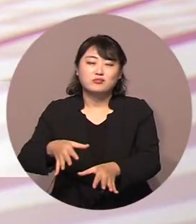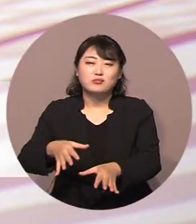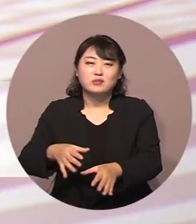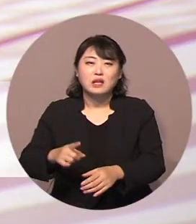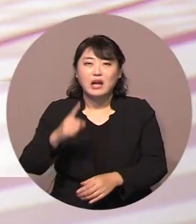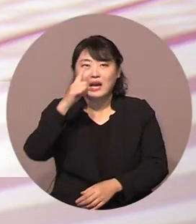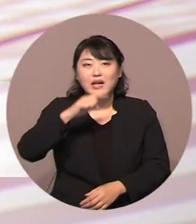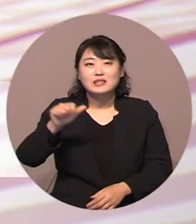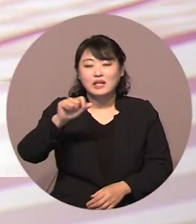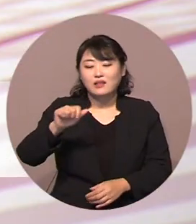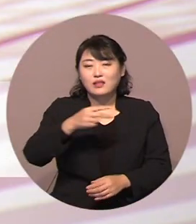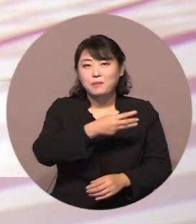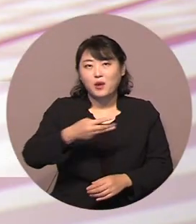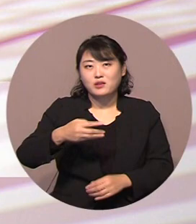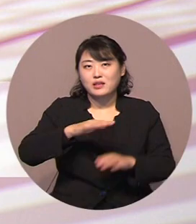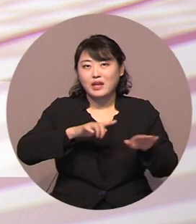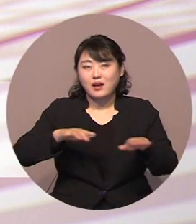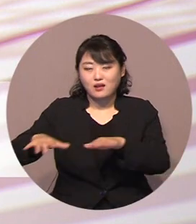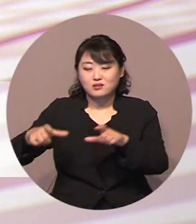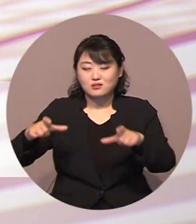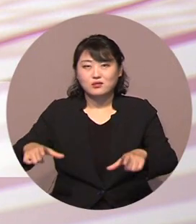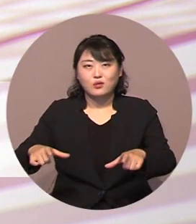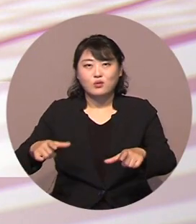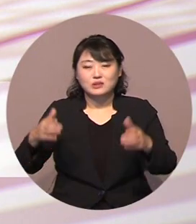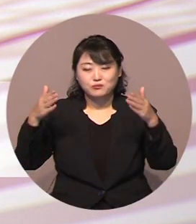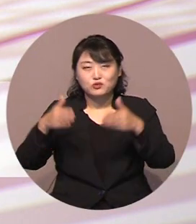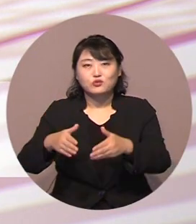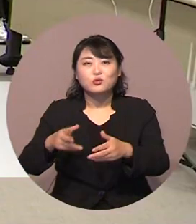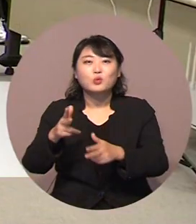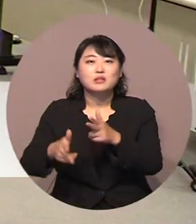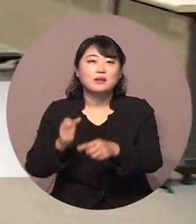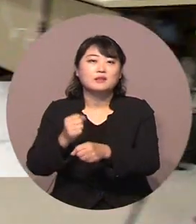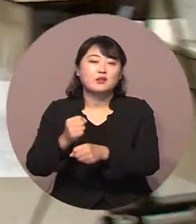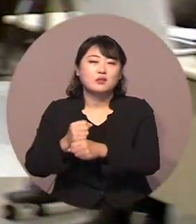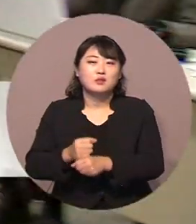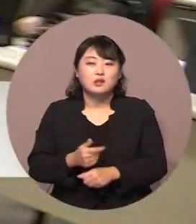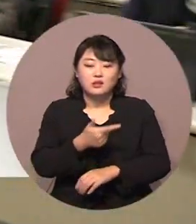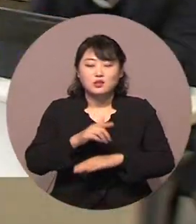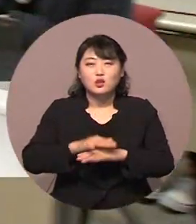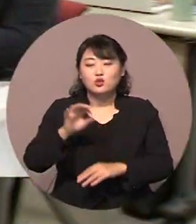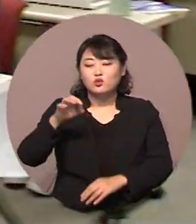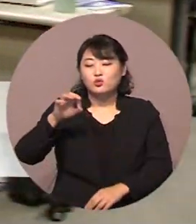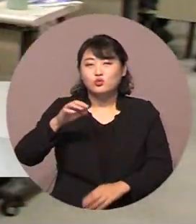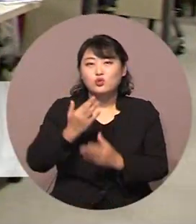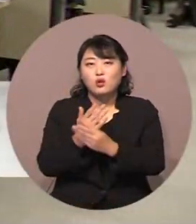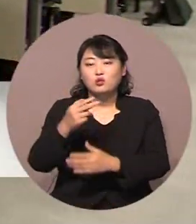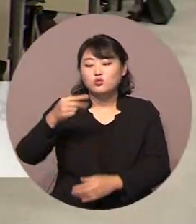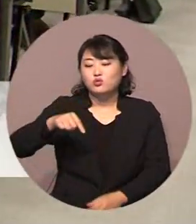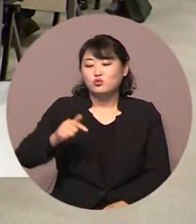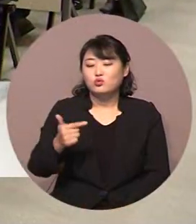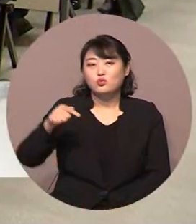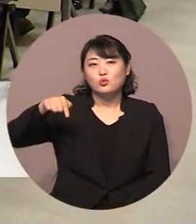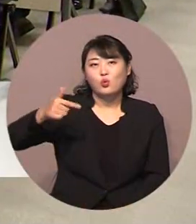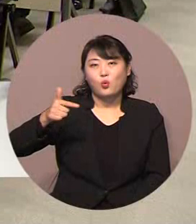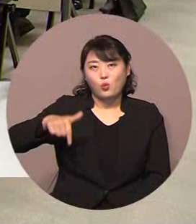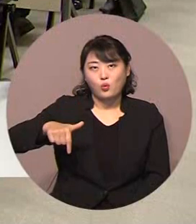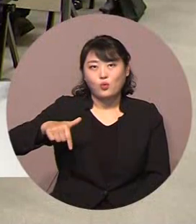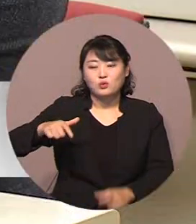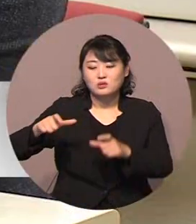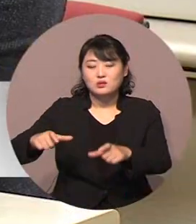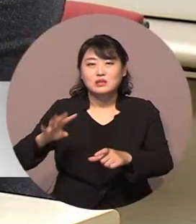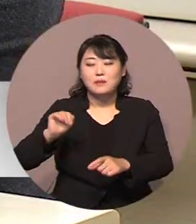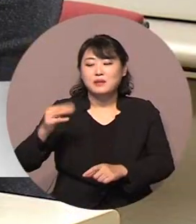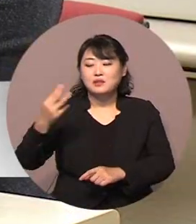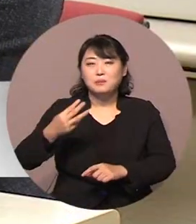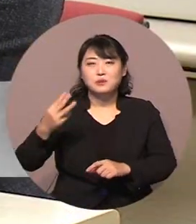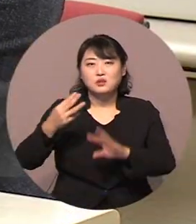공략 거점으로 조성합니다 머크 사는 유성구 둔곡지구 국제 과학 비즈니스 벨트 내 43,000